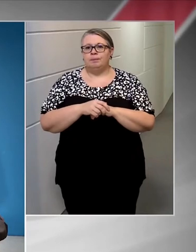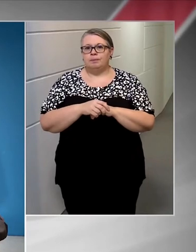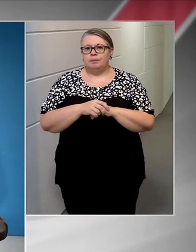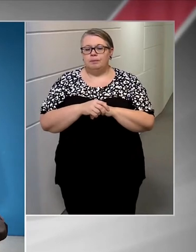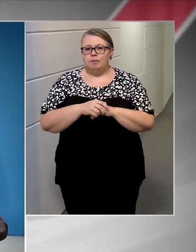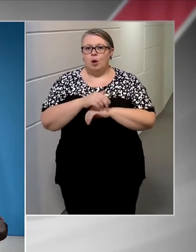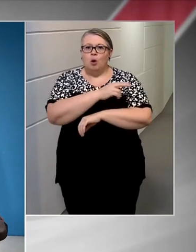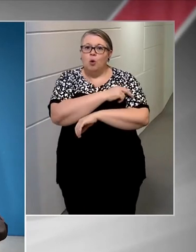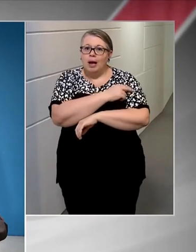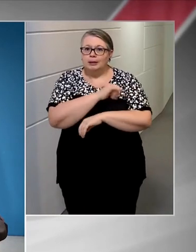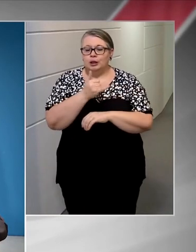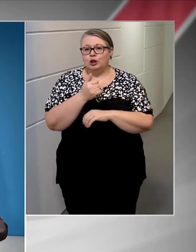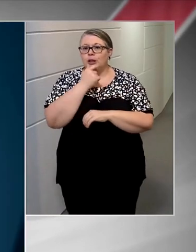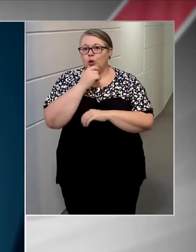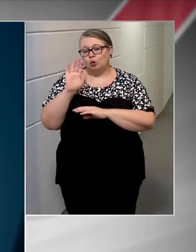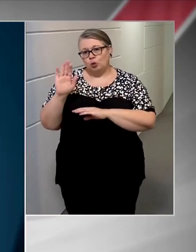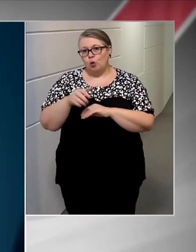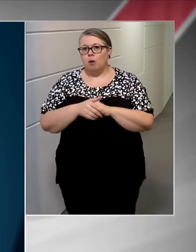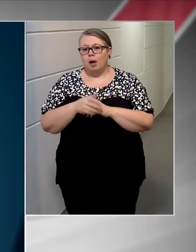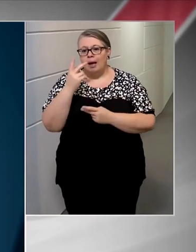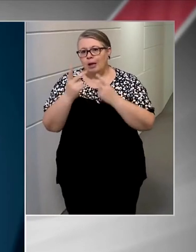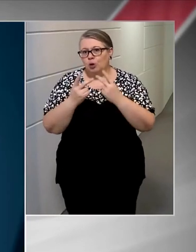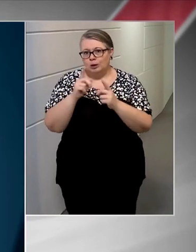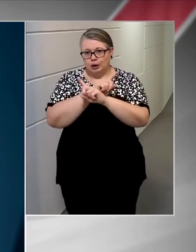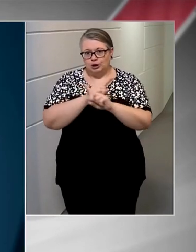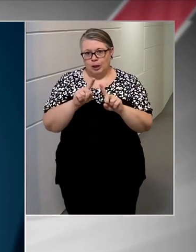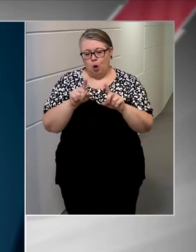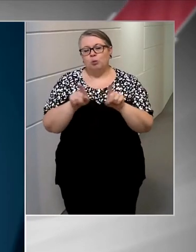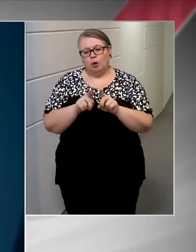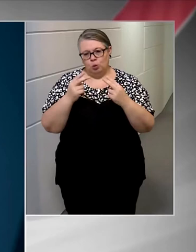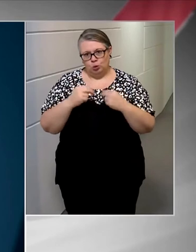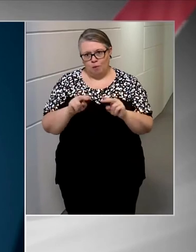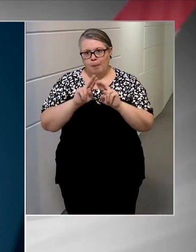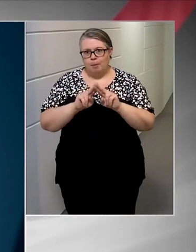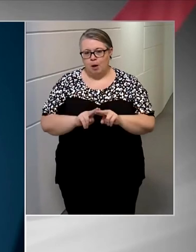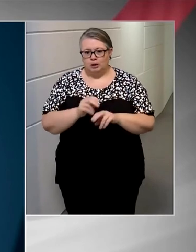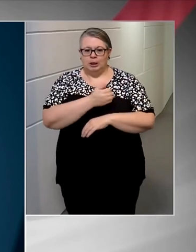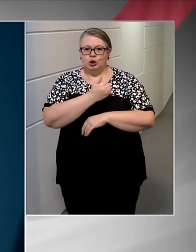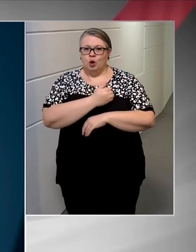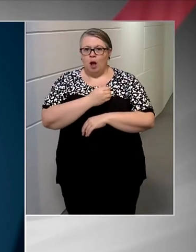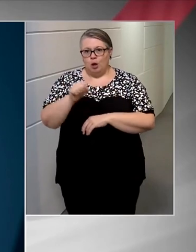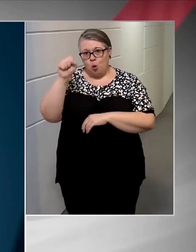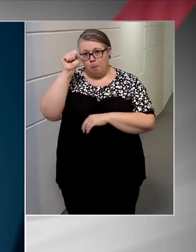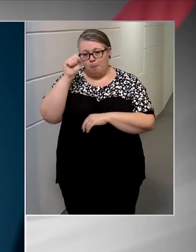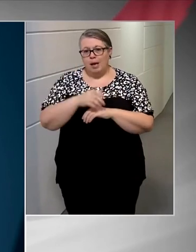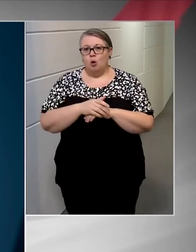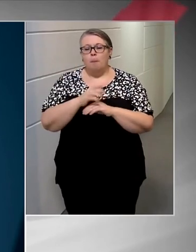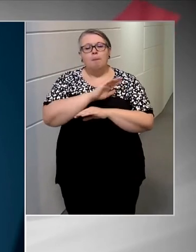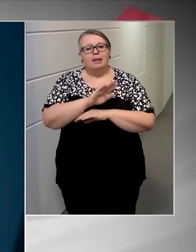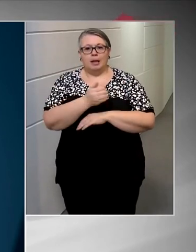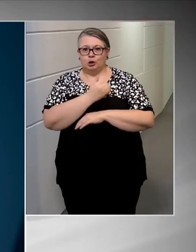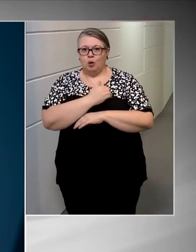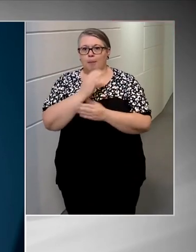kórháziokban és idősotthonokban a látogatási tilalmat fenntartjuk. Az iskolai hőmérés valamennyi